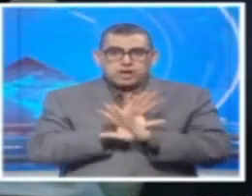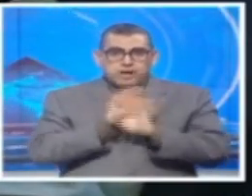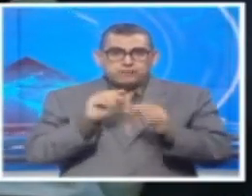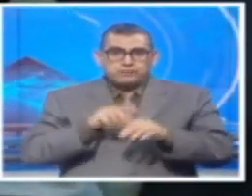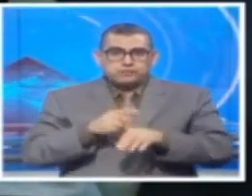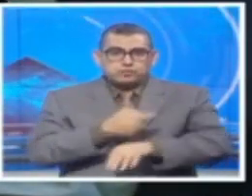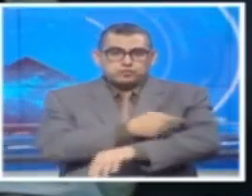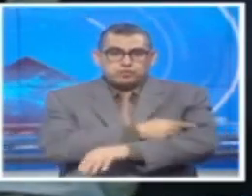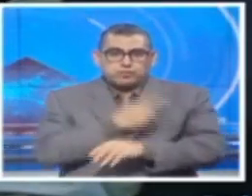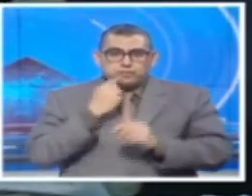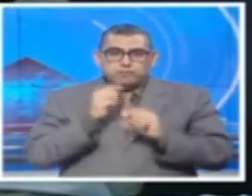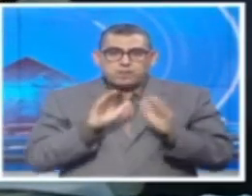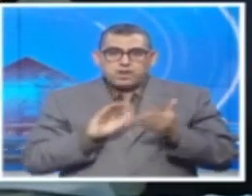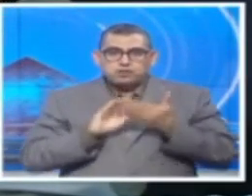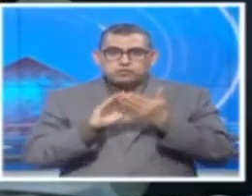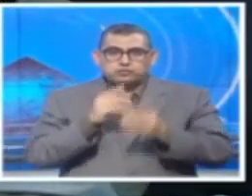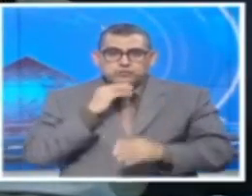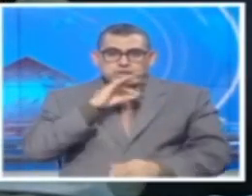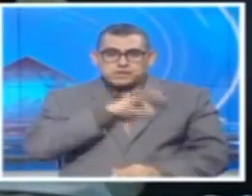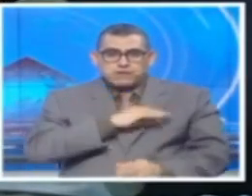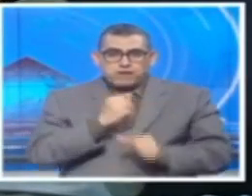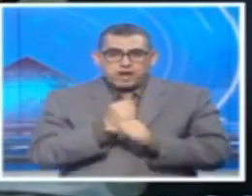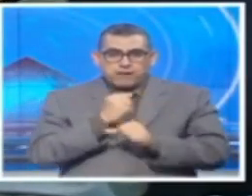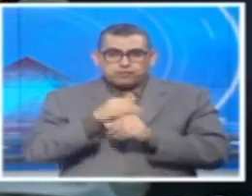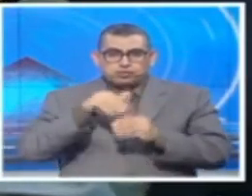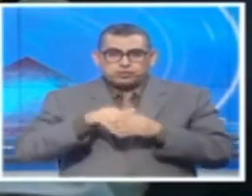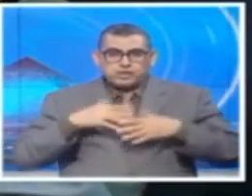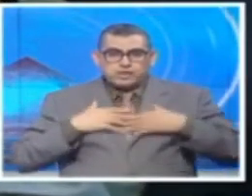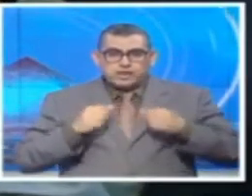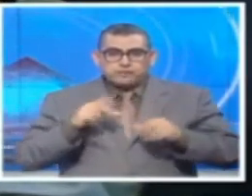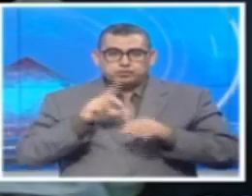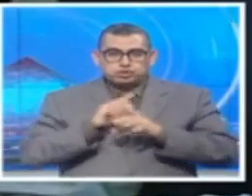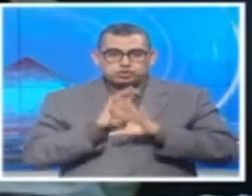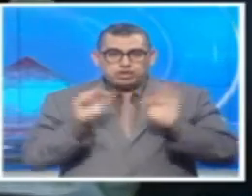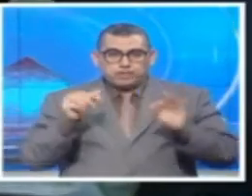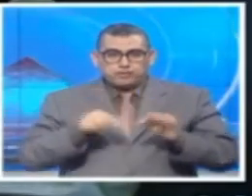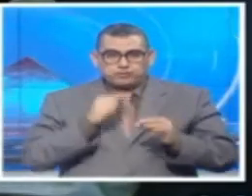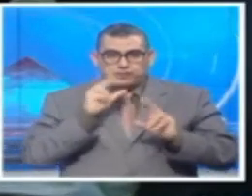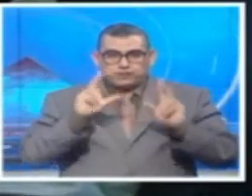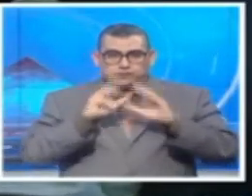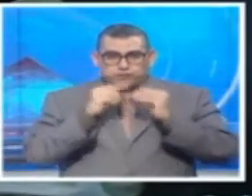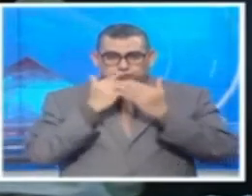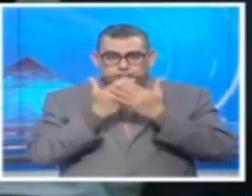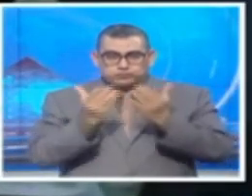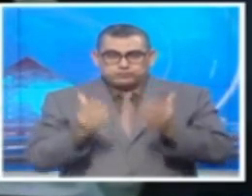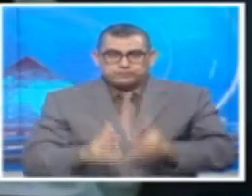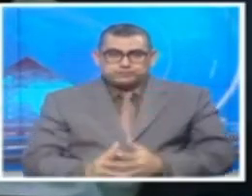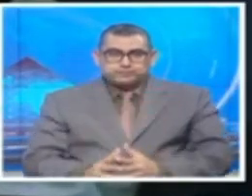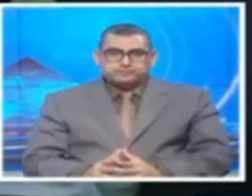علاجية مجودة لمنتفعي منظومة التأمين الصحي الشامل الجديد. محمد حلمي، التلفزيون المصري.